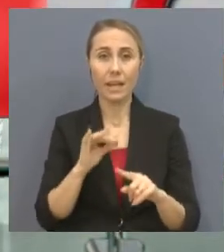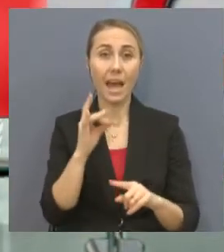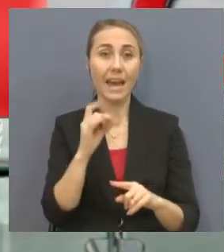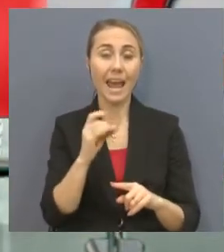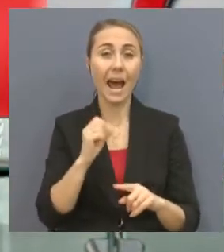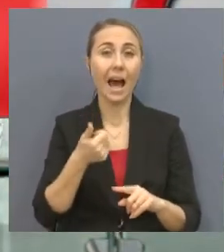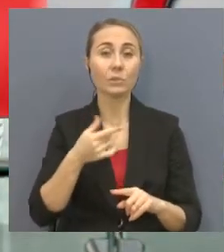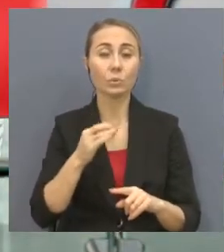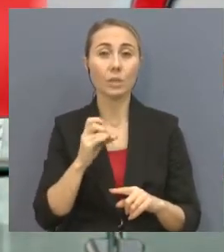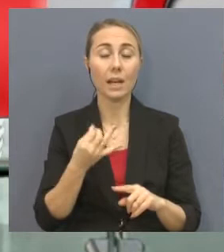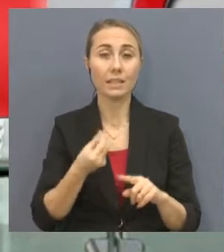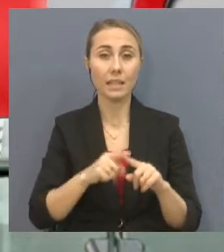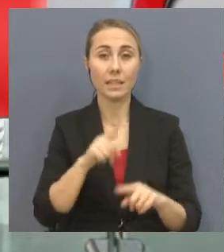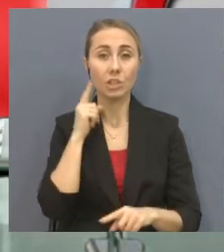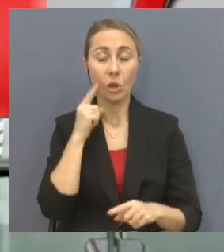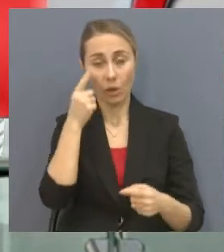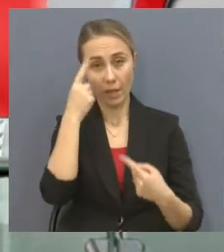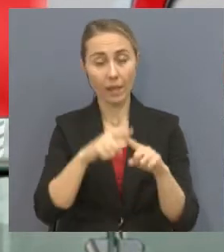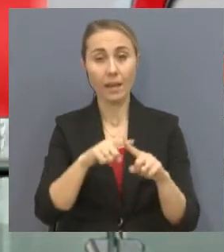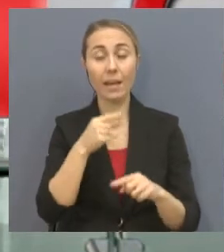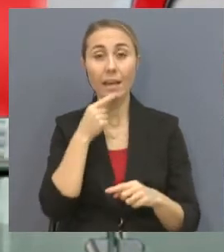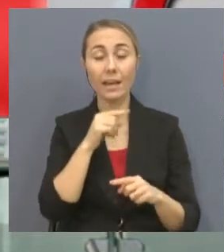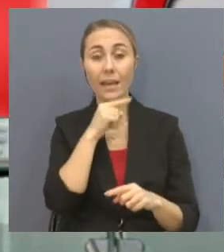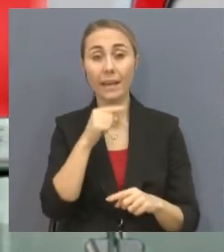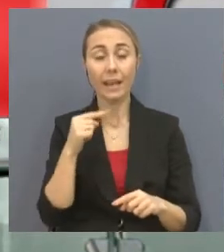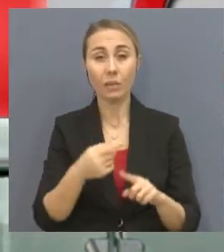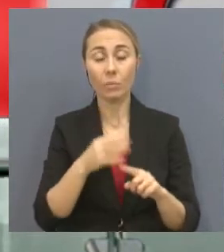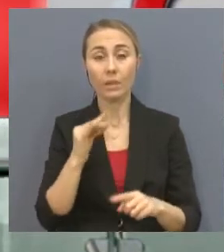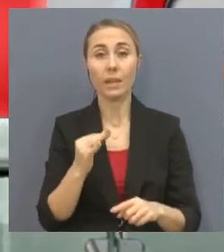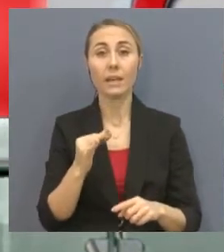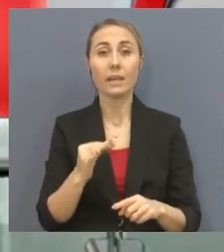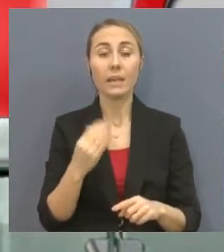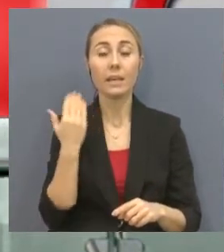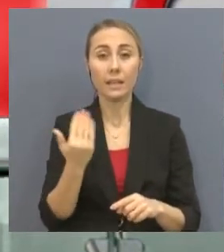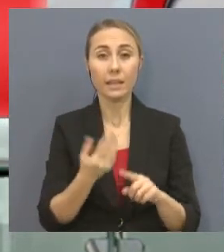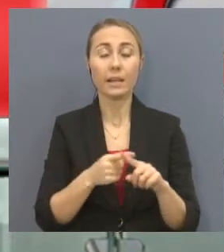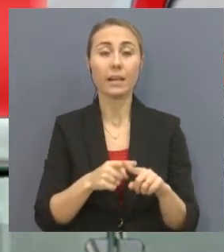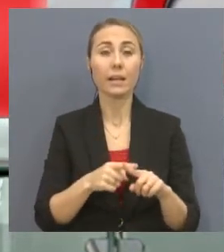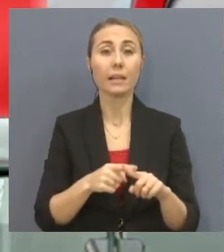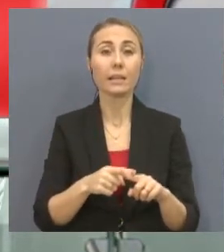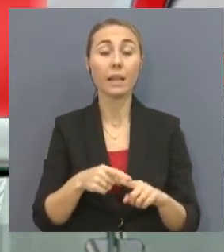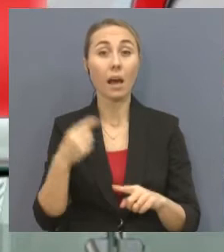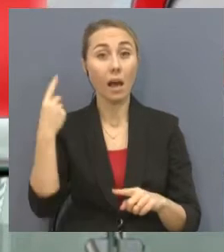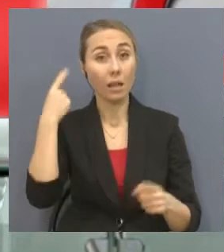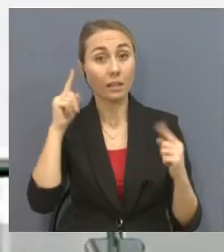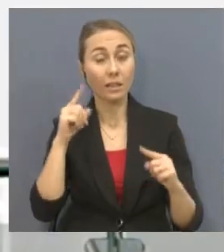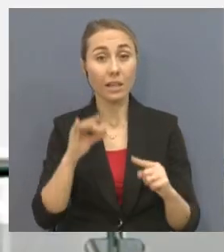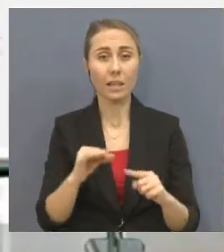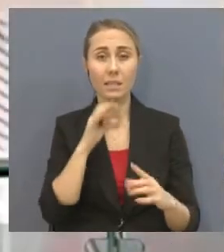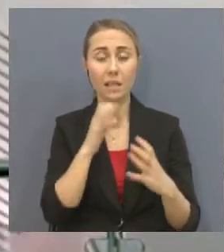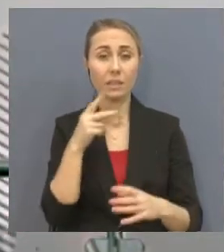индустриализация зеленая экономика и по оценкам международных экспертов данный тренд должен был сохраниться в